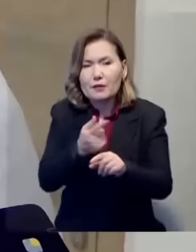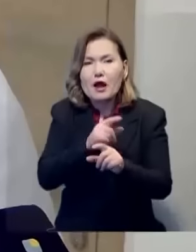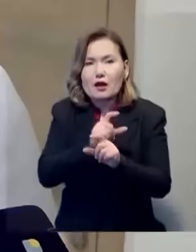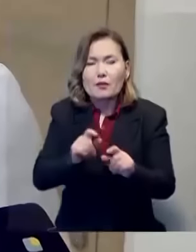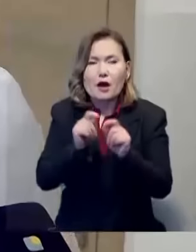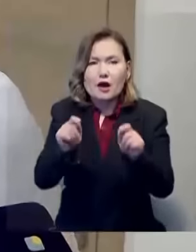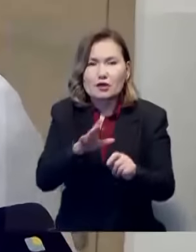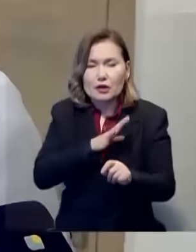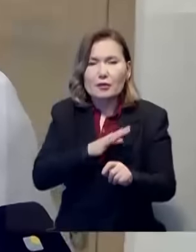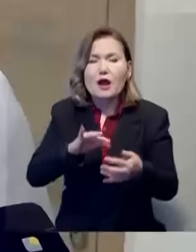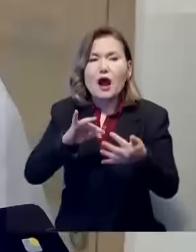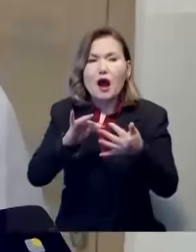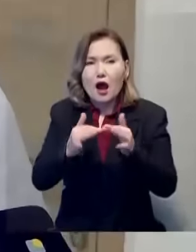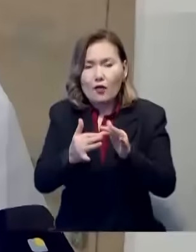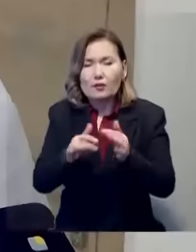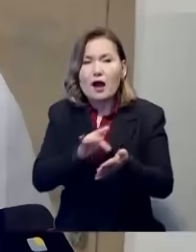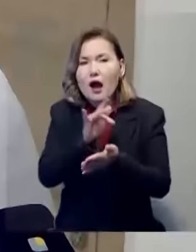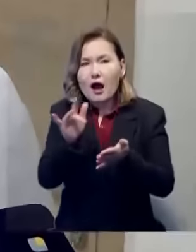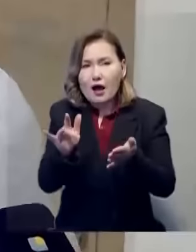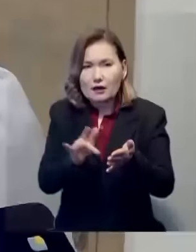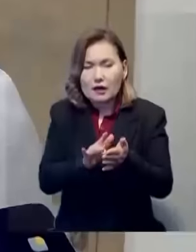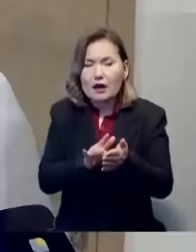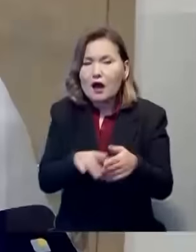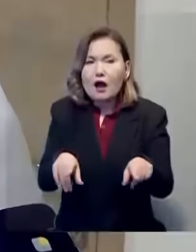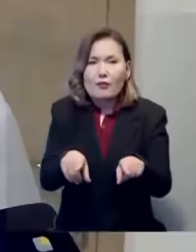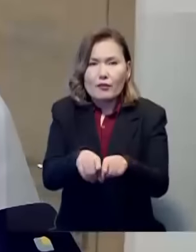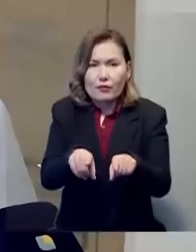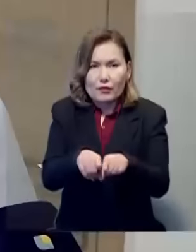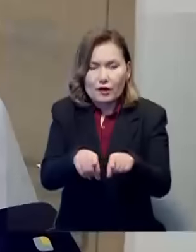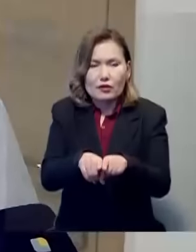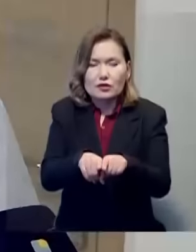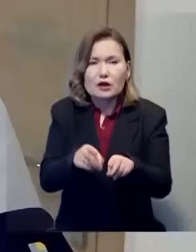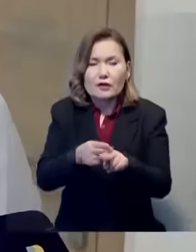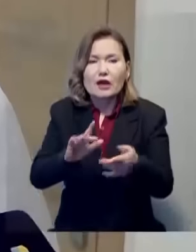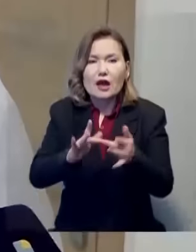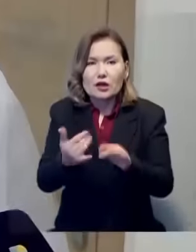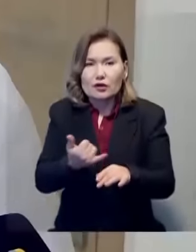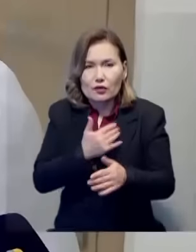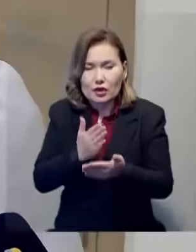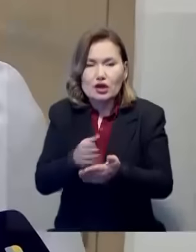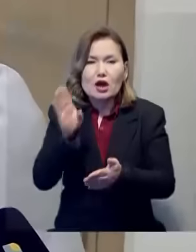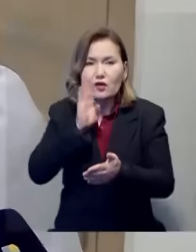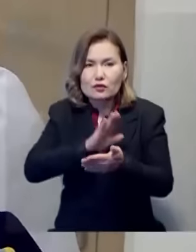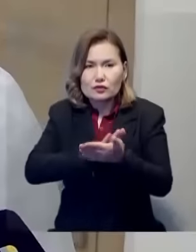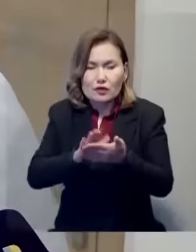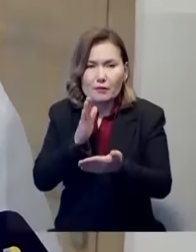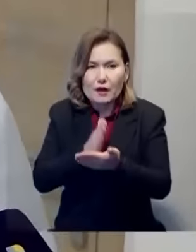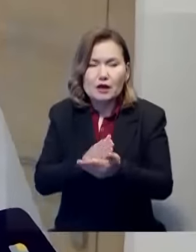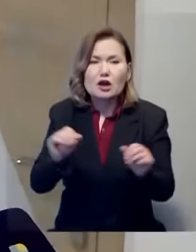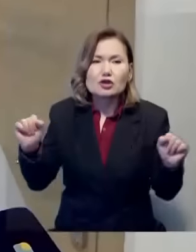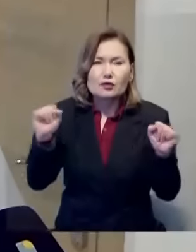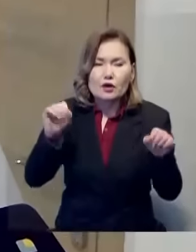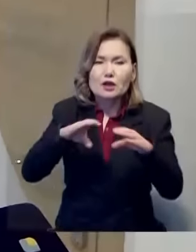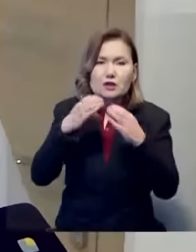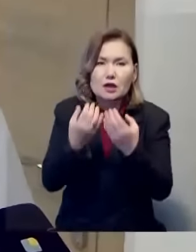Қазіргі жағдайда ауыл мен қаланың айырмашылығы азайып келе жатыр ғой. Интернеті бар, суы бар, спорт